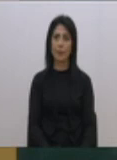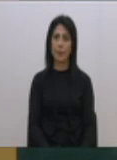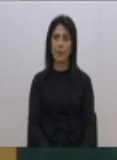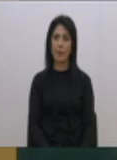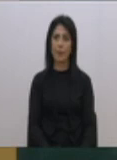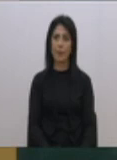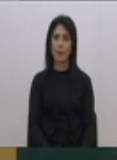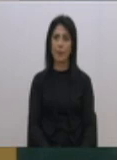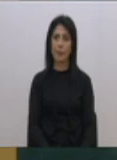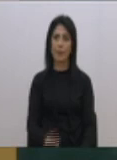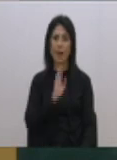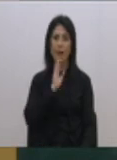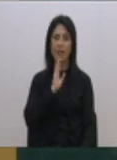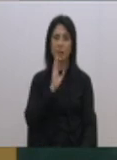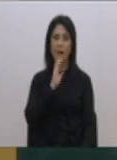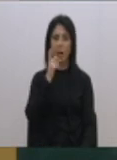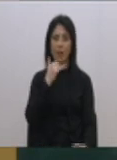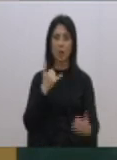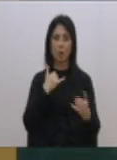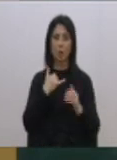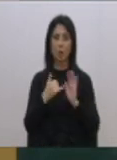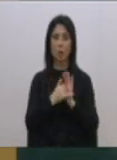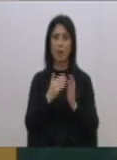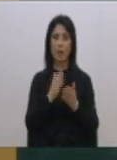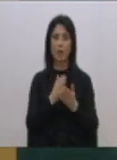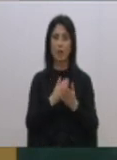Batonembod da Khalbatonembod. Chven gvestumra